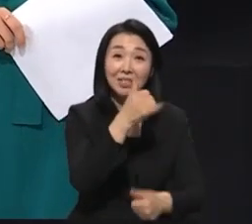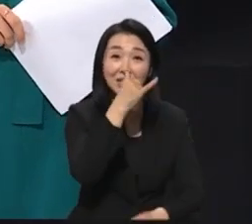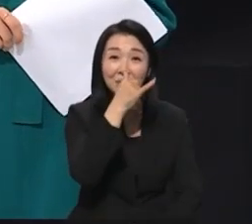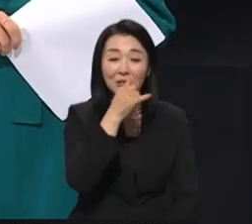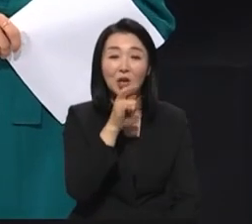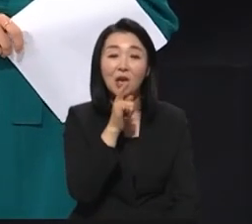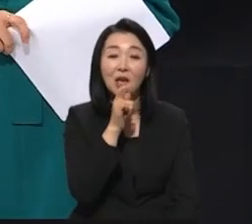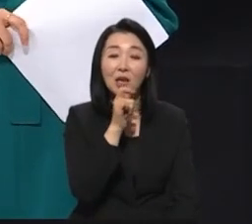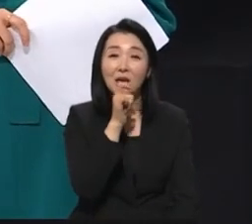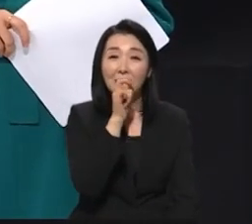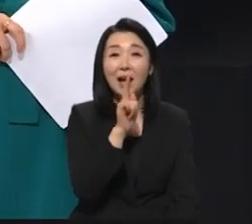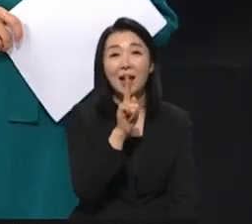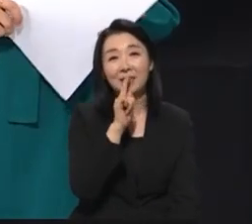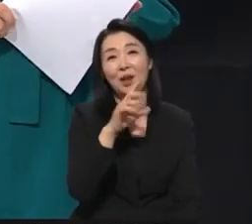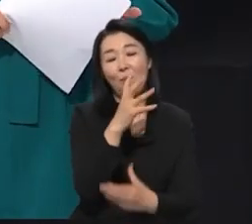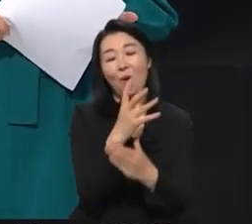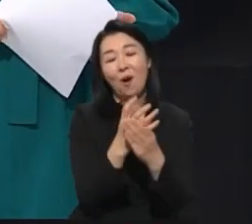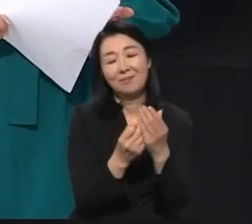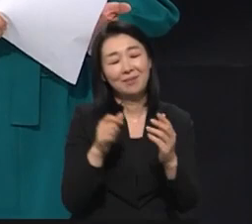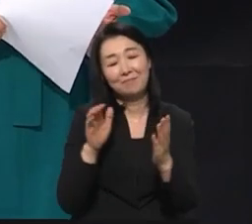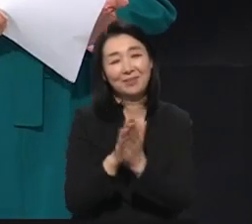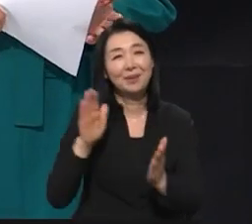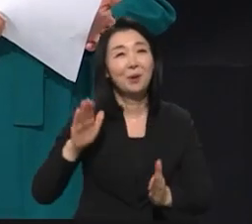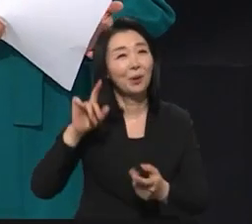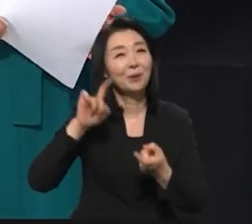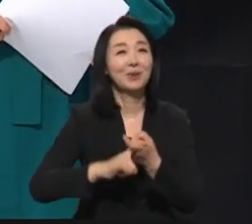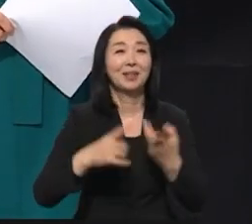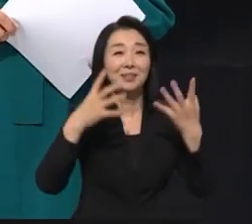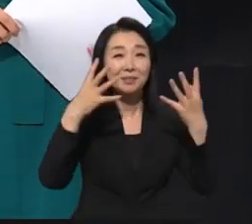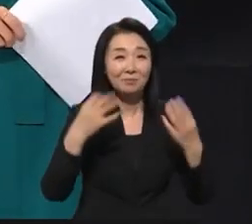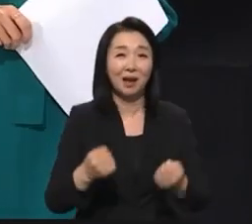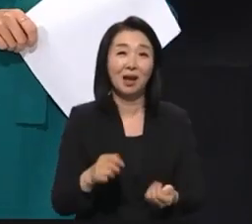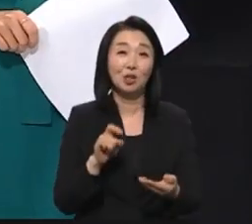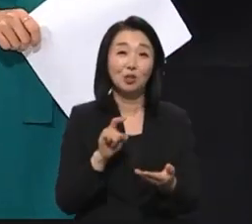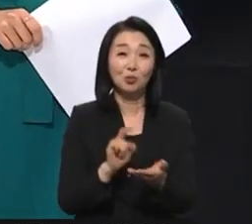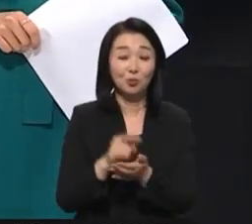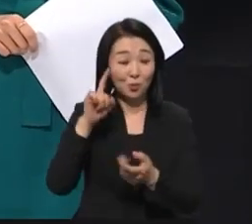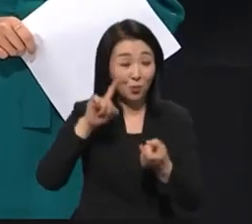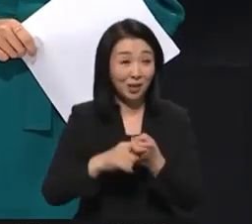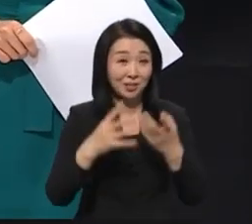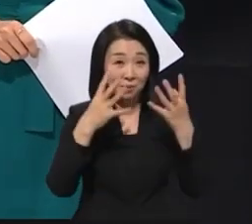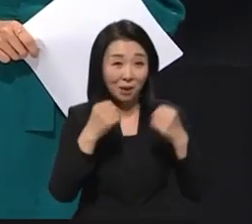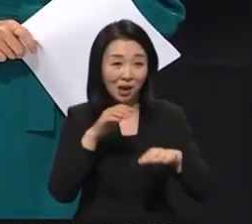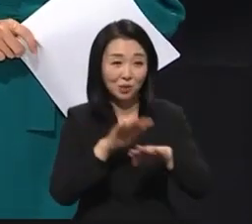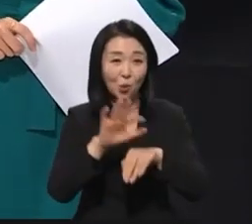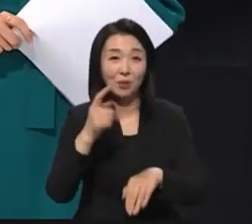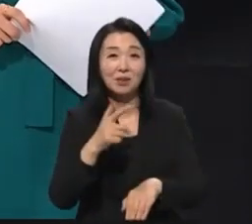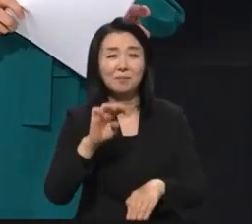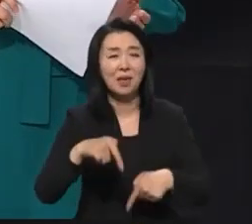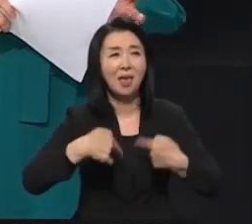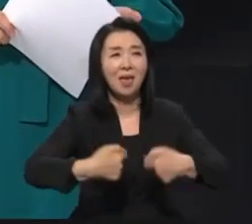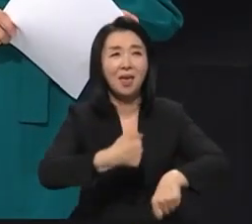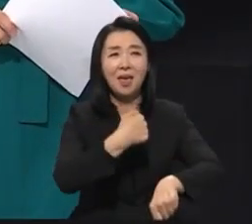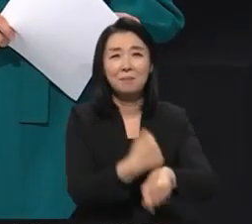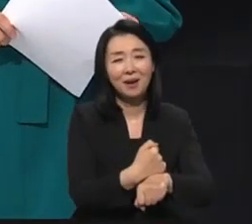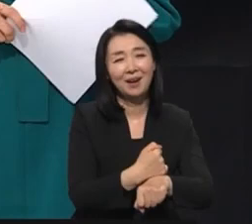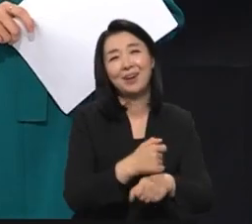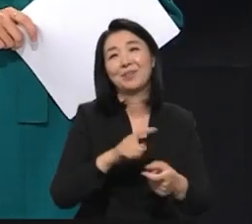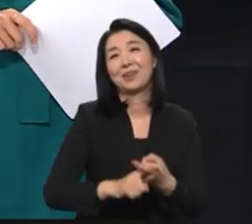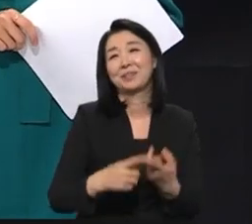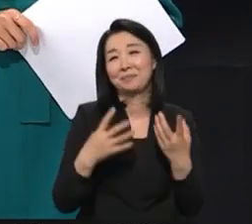월드컵의 열기가 뜨거워지고 있습니다 축구 팬들의 가장 많은 관심을 모았던 건 손흥민 선수의 출전